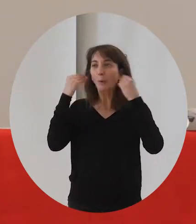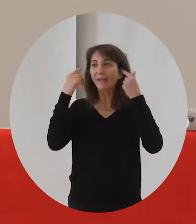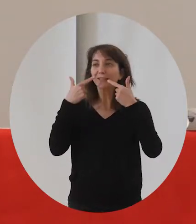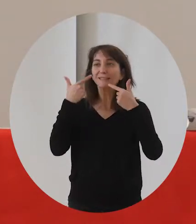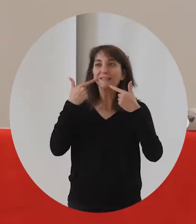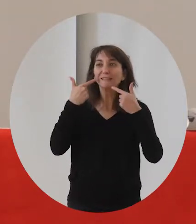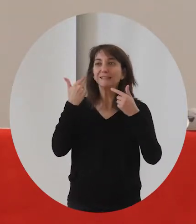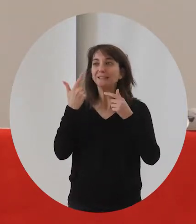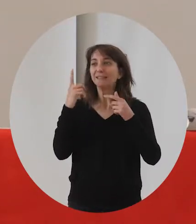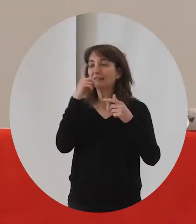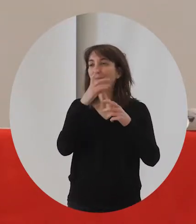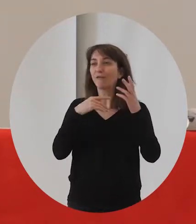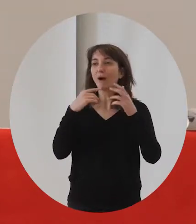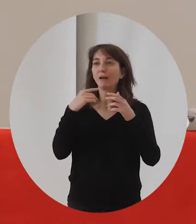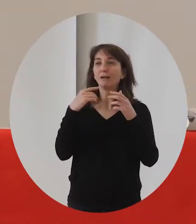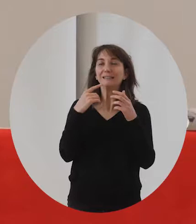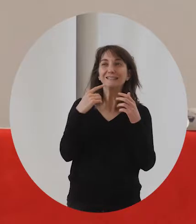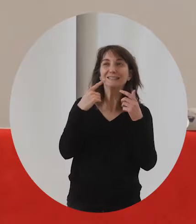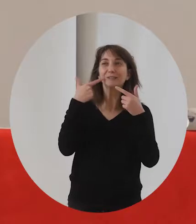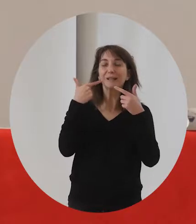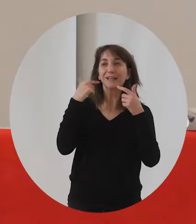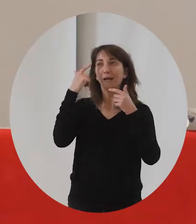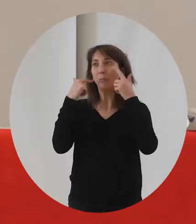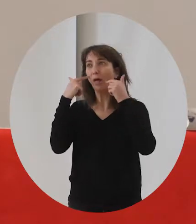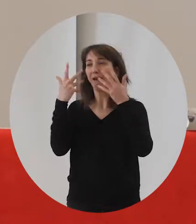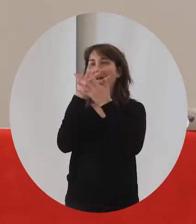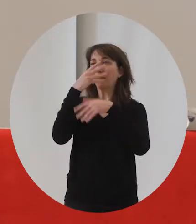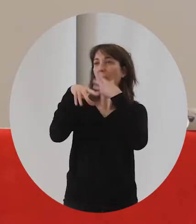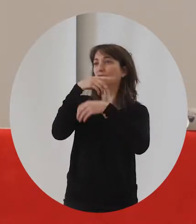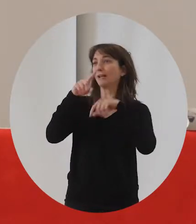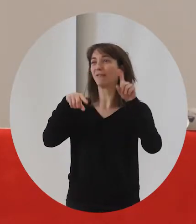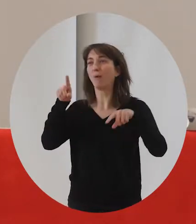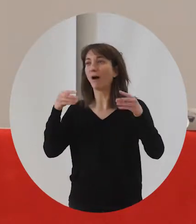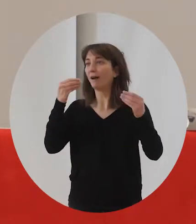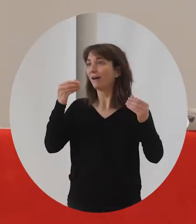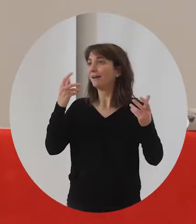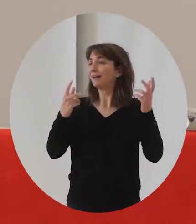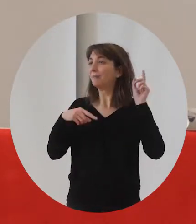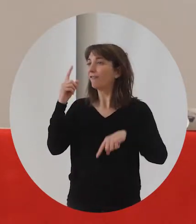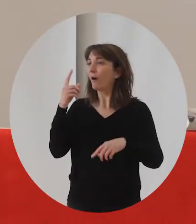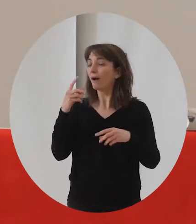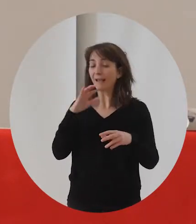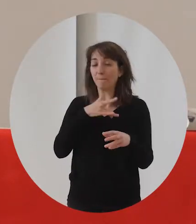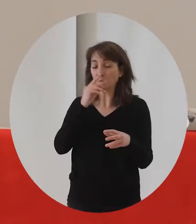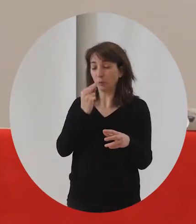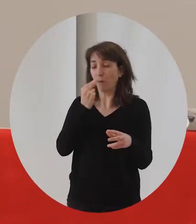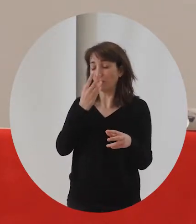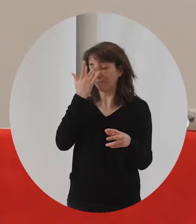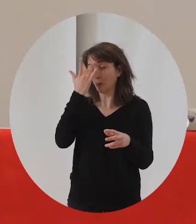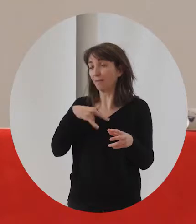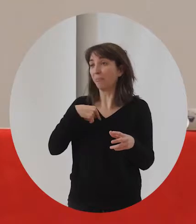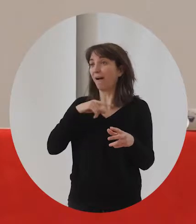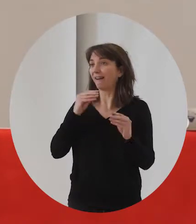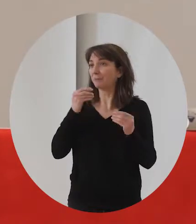sourire. Des fois, ils confondent le sourire et les pleurs. Ça va jusque-là. Ça va jusqu'à ne pas reconnaître ses émotions et les